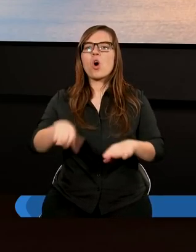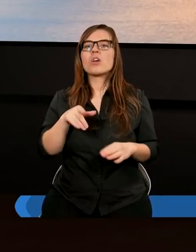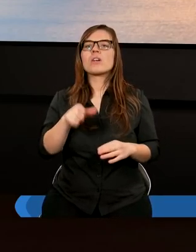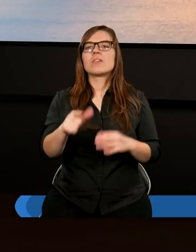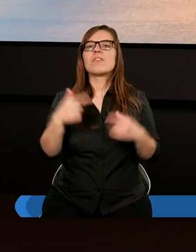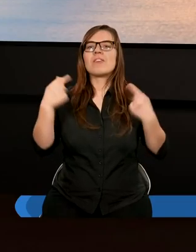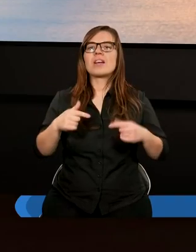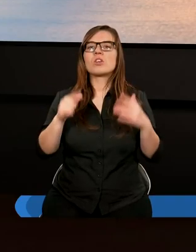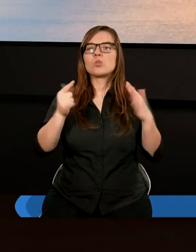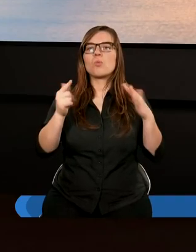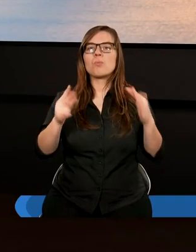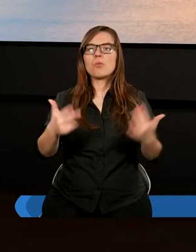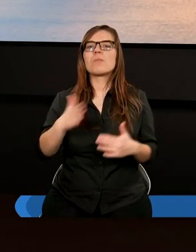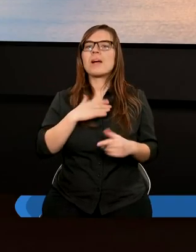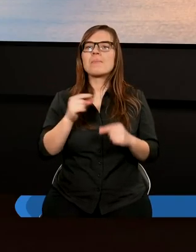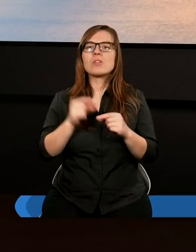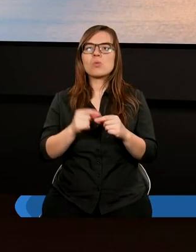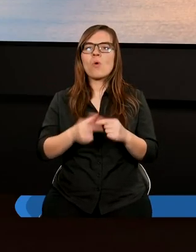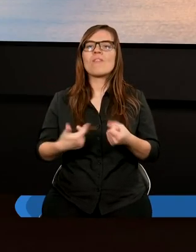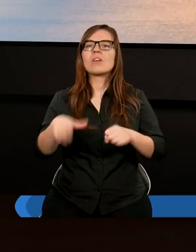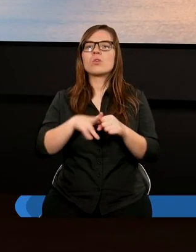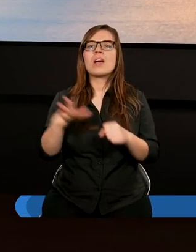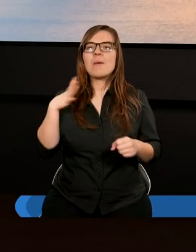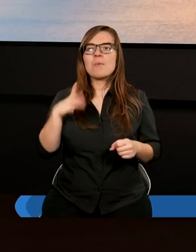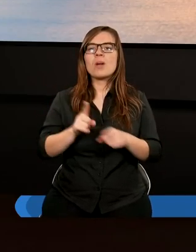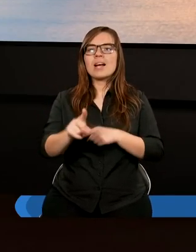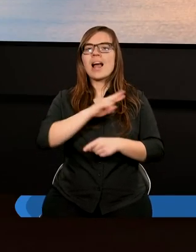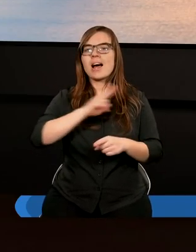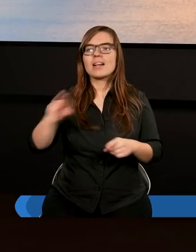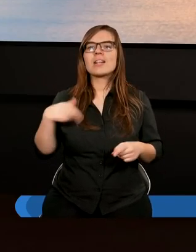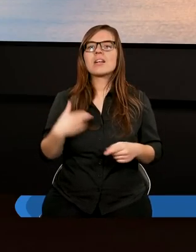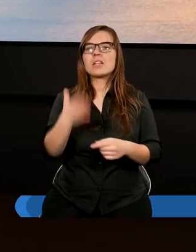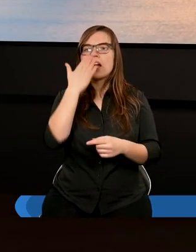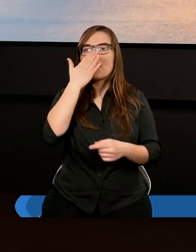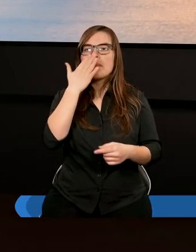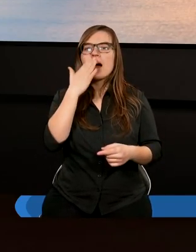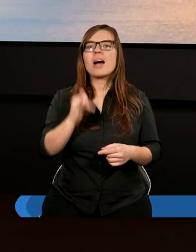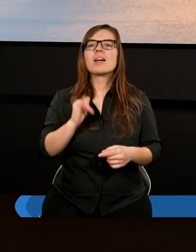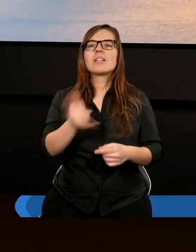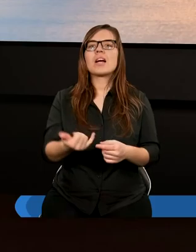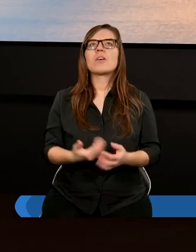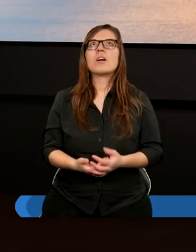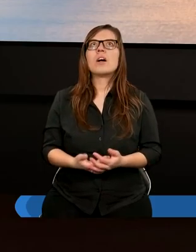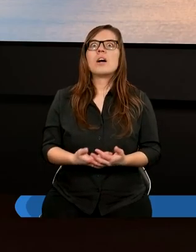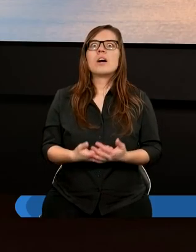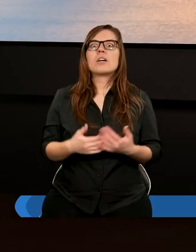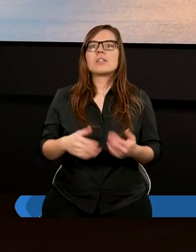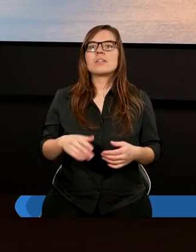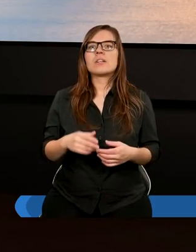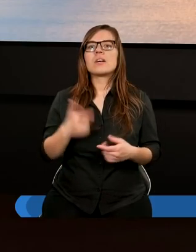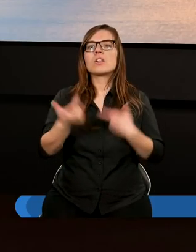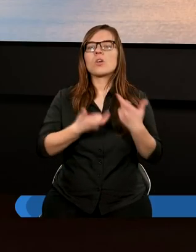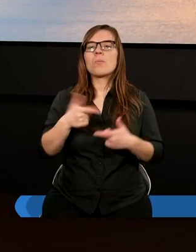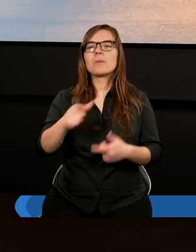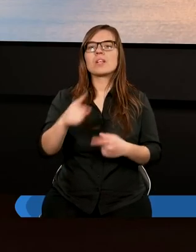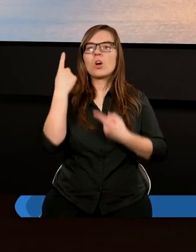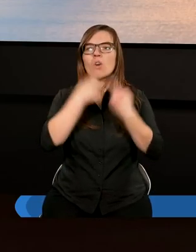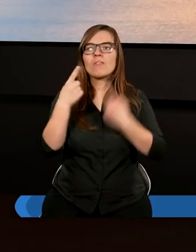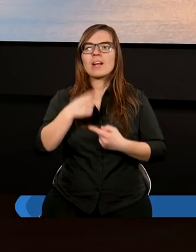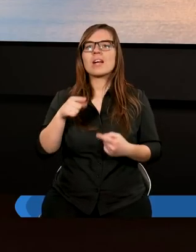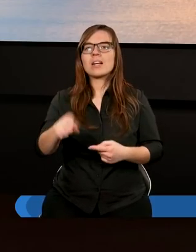VII i VIII, mamy takie słowa, które były dla nas, no chyba jakąś taką szczególną myślą, która nam towarzyszyła w całym tygodniu o